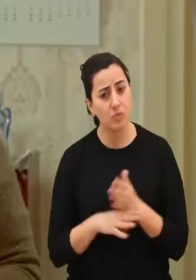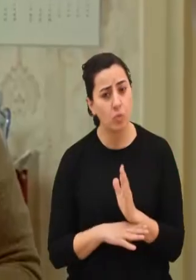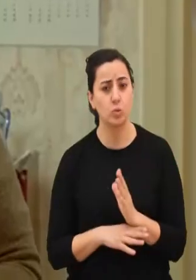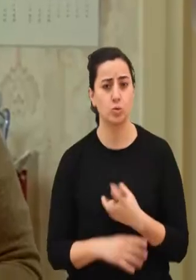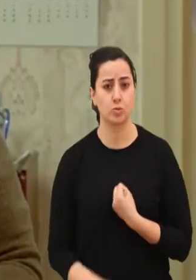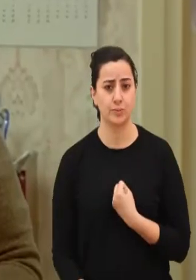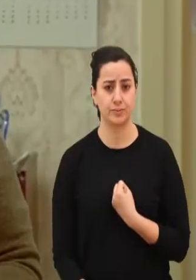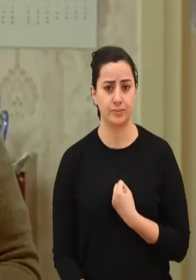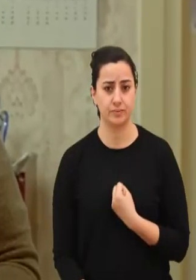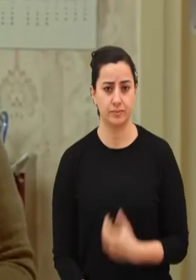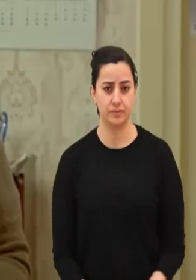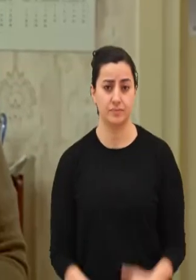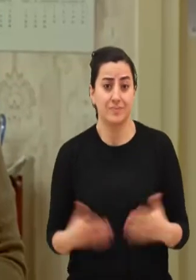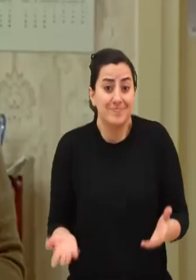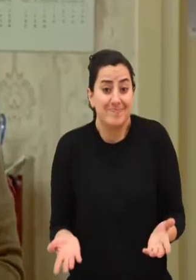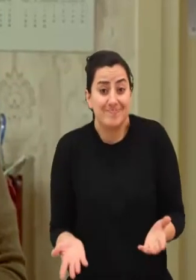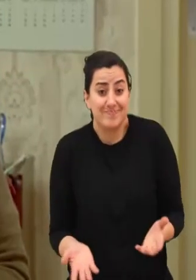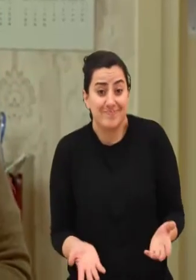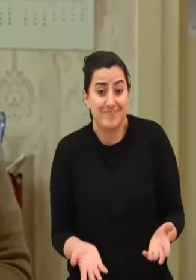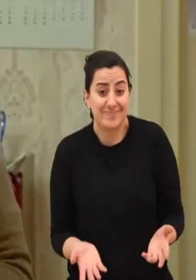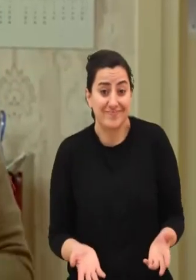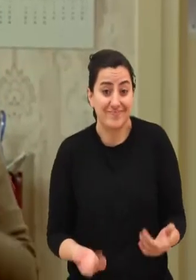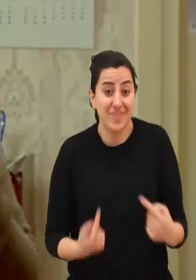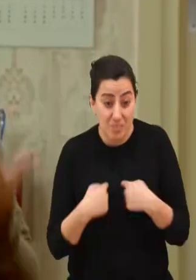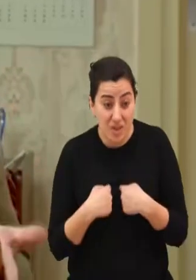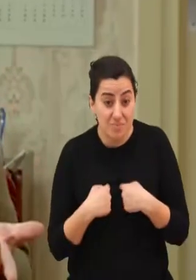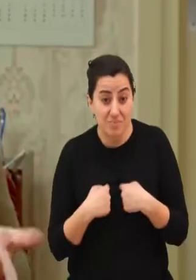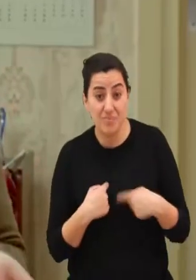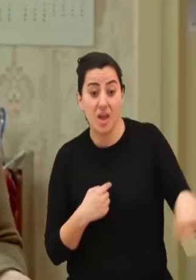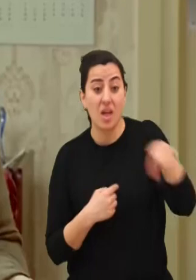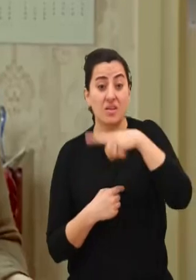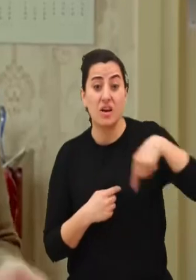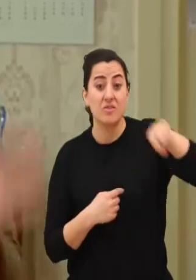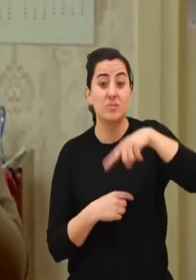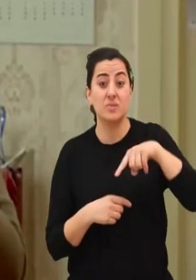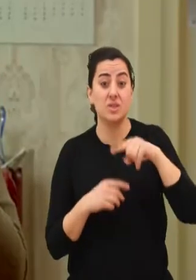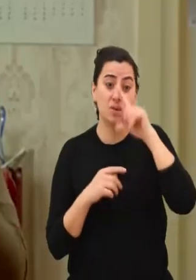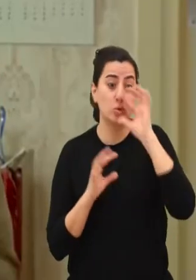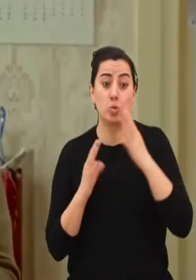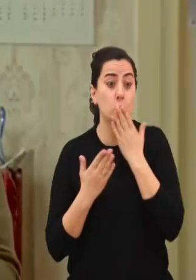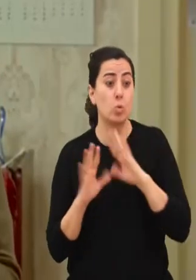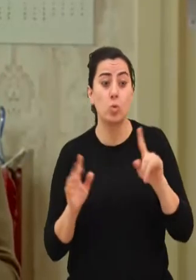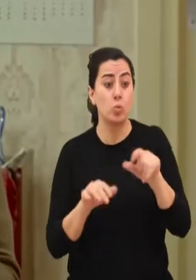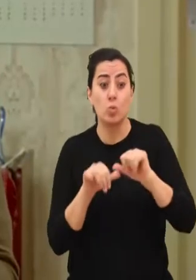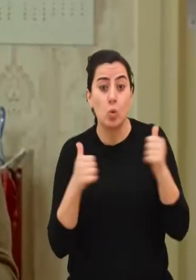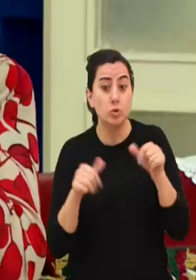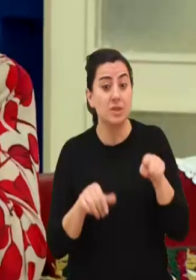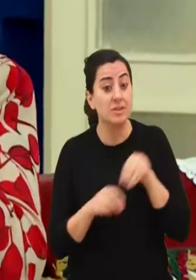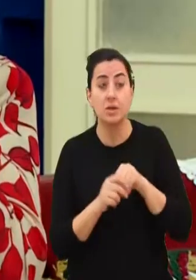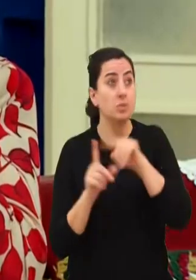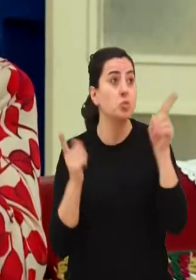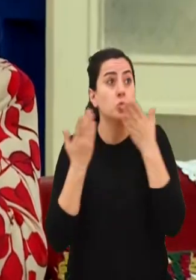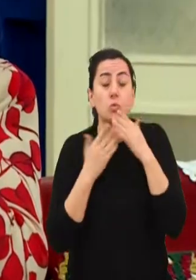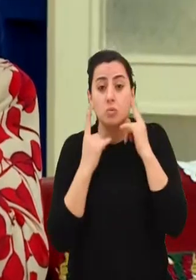gerçekten. Yani benim etrafımda hiç kimse yok böyle boşanma noktasına